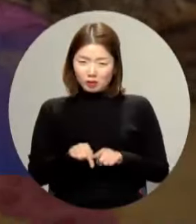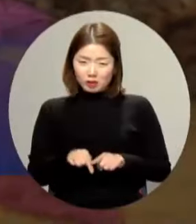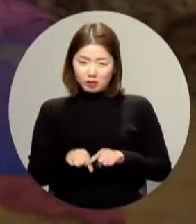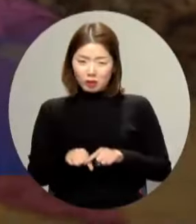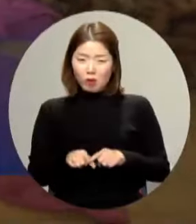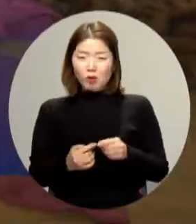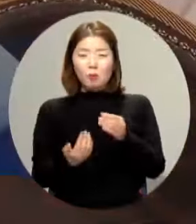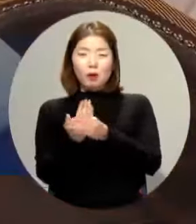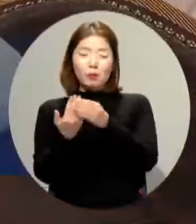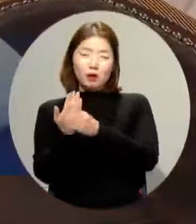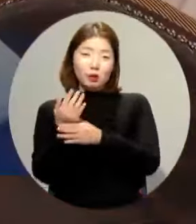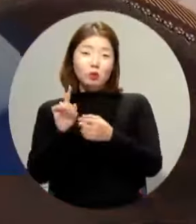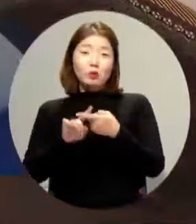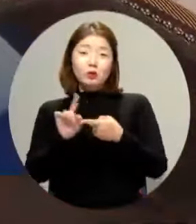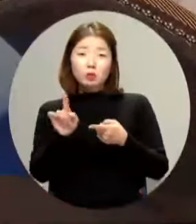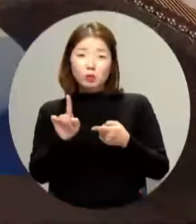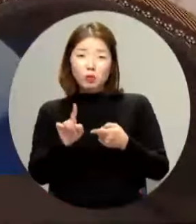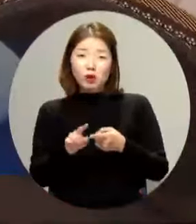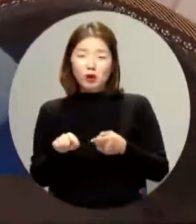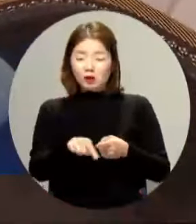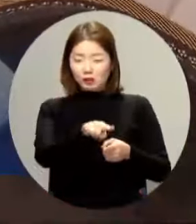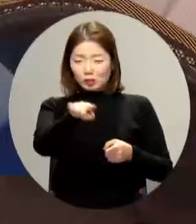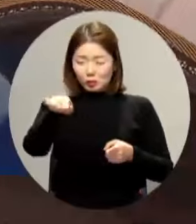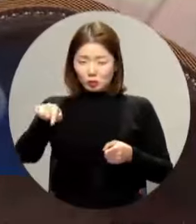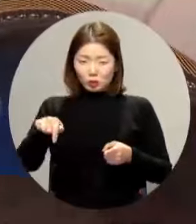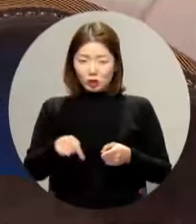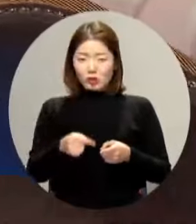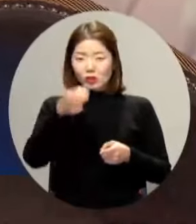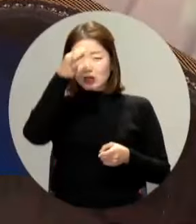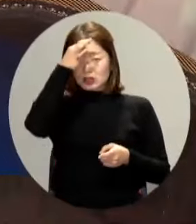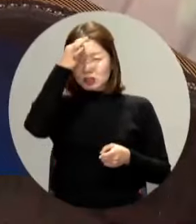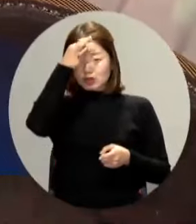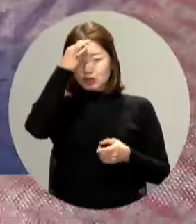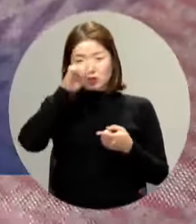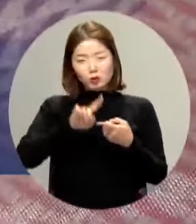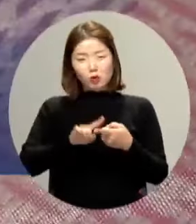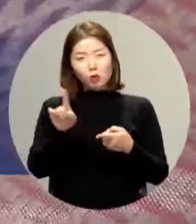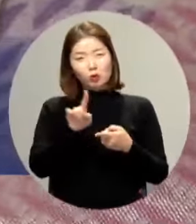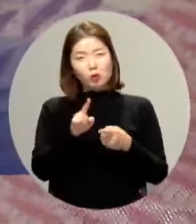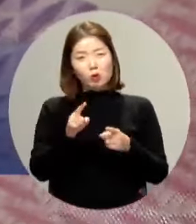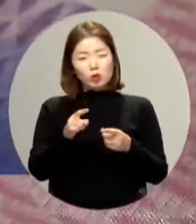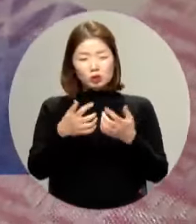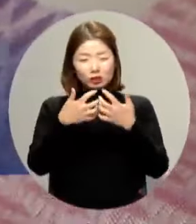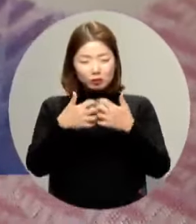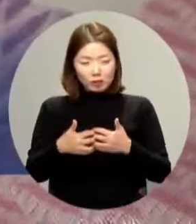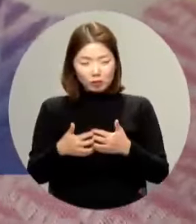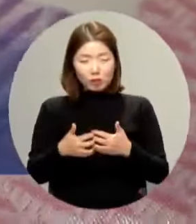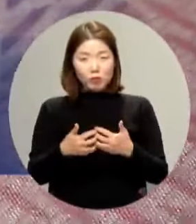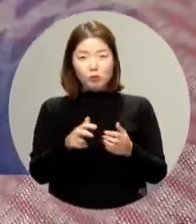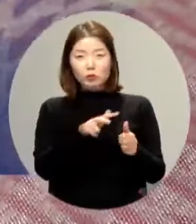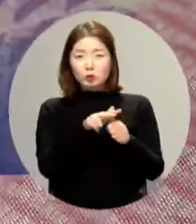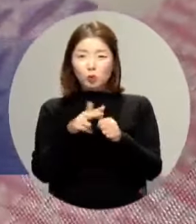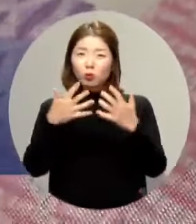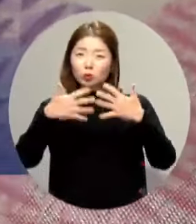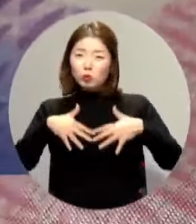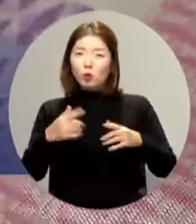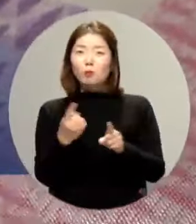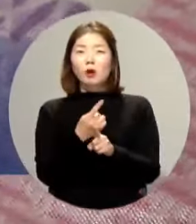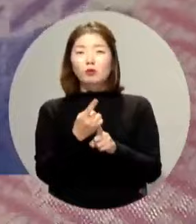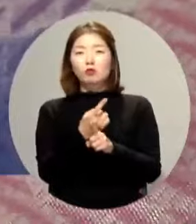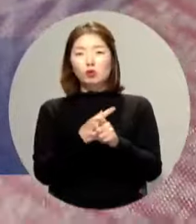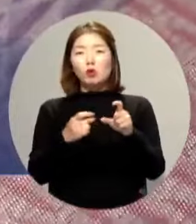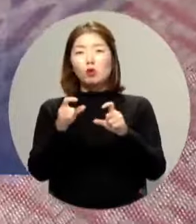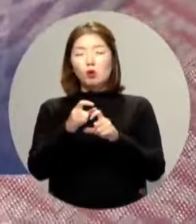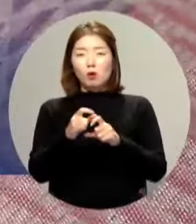슈링크플레이션이 발생한다는 얘기는 산자부의 그 기술 표준원에서 그 어떤 제품의 규격이라 기준에 대해서 조금